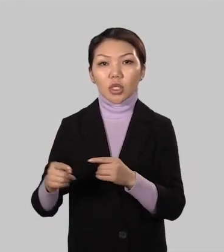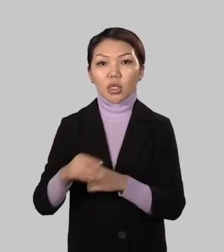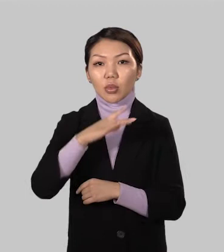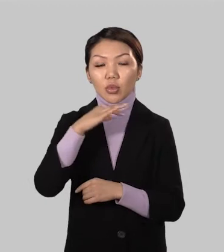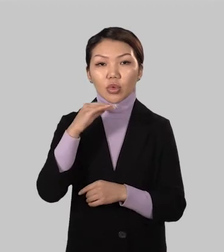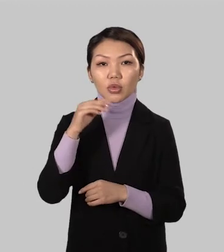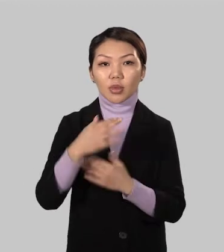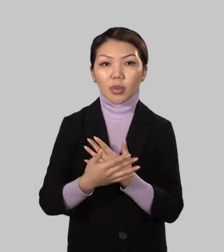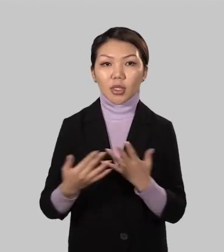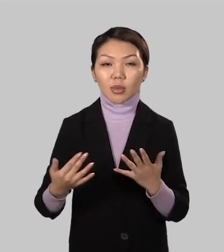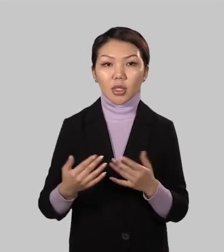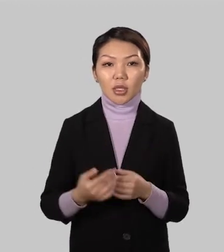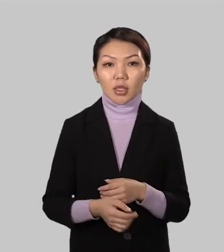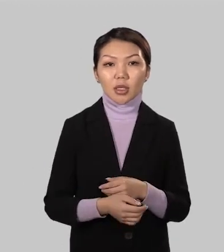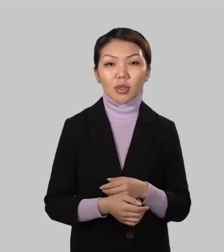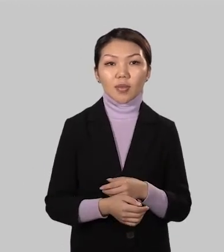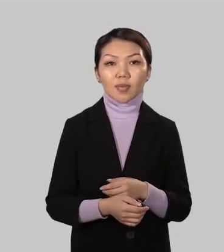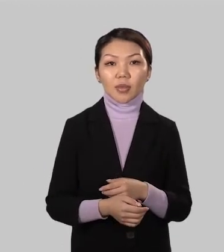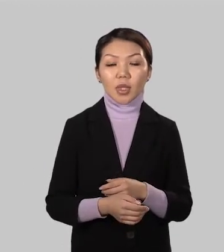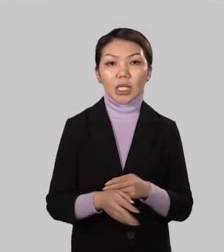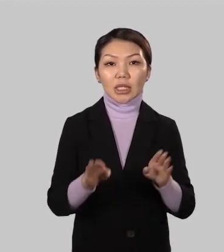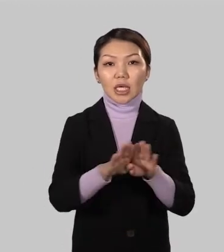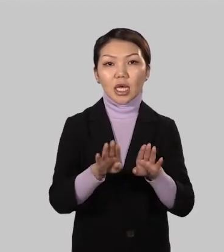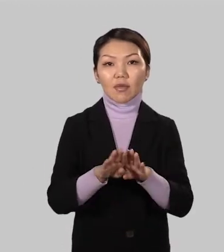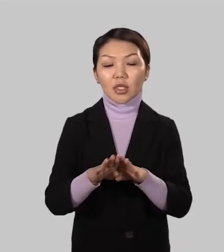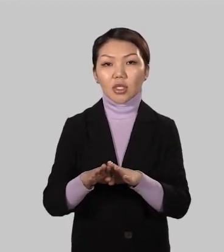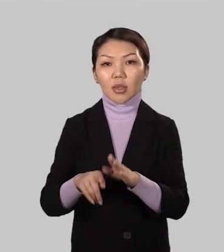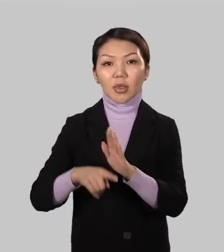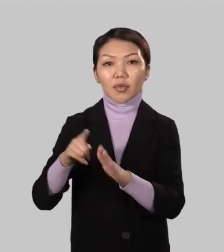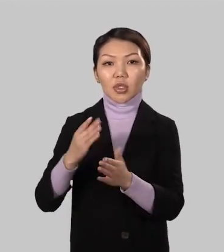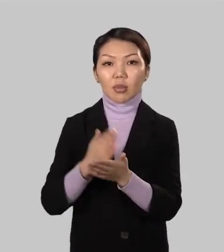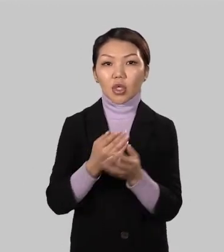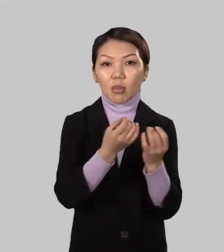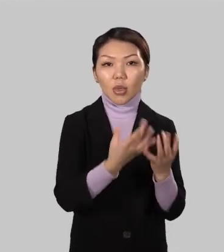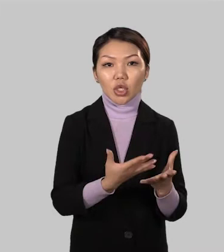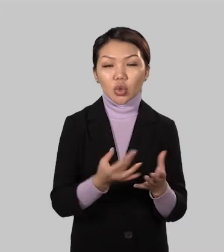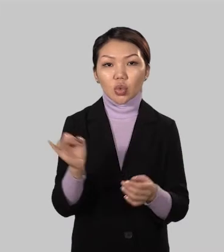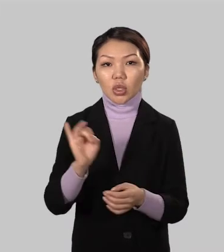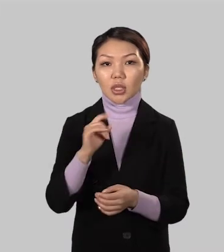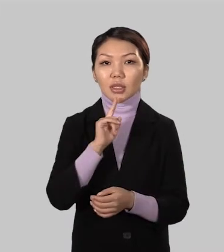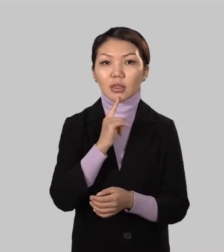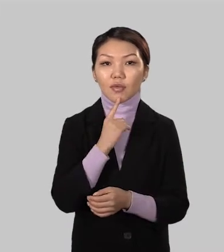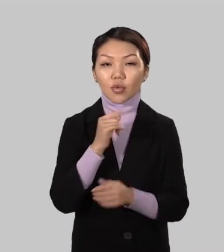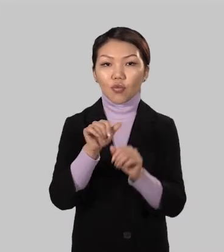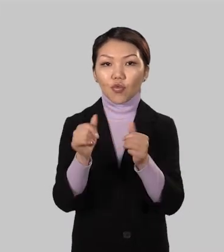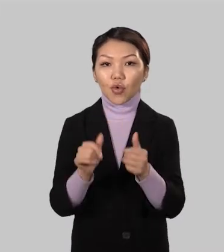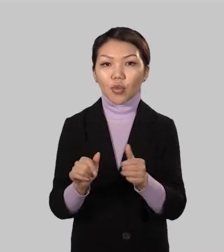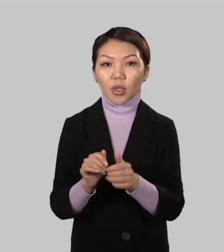сравнительная и превосходная степени сравнения имеют простую и составную форму